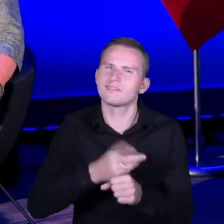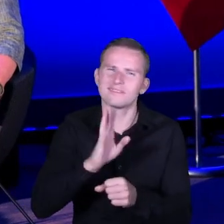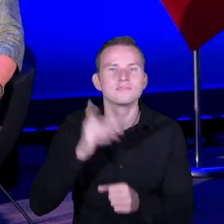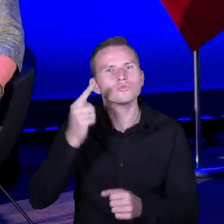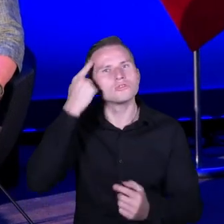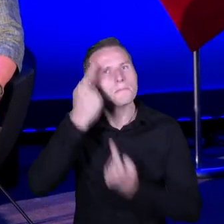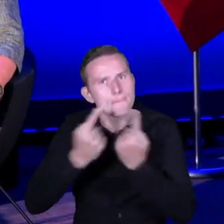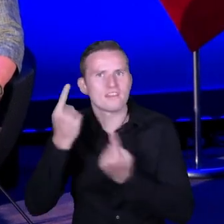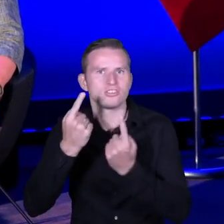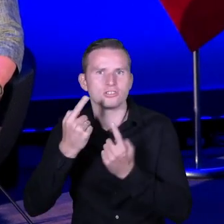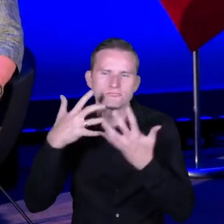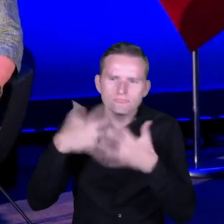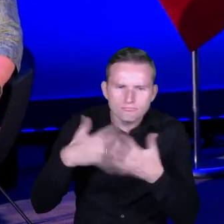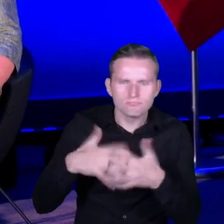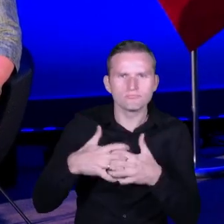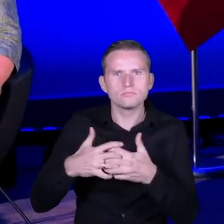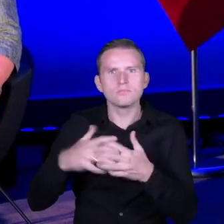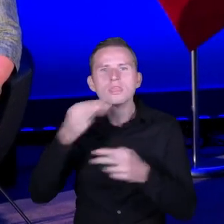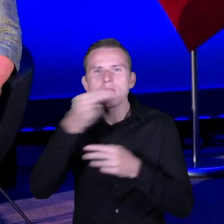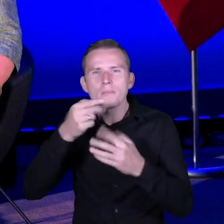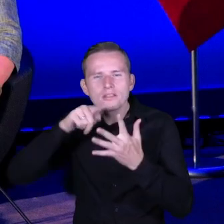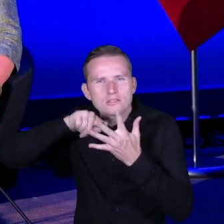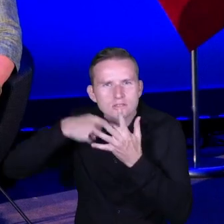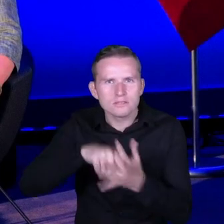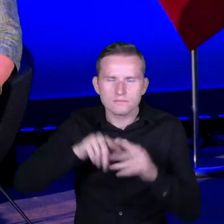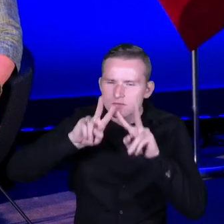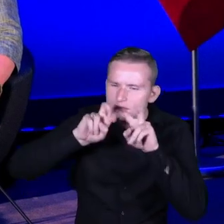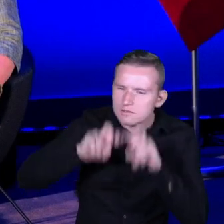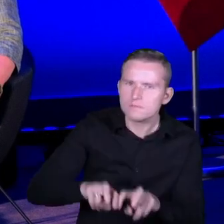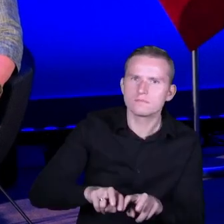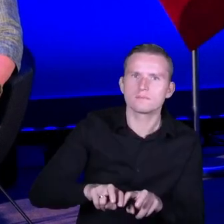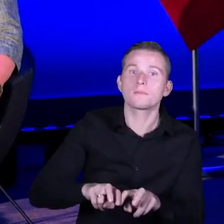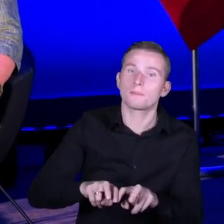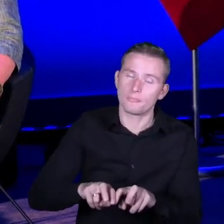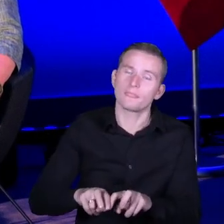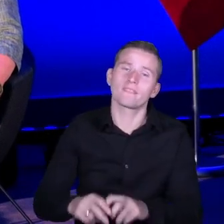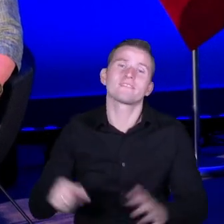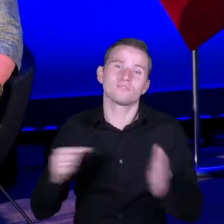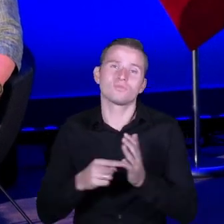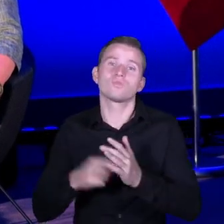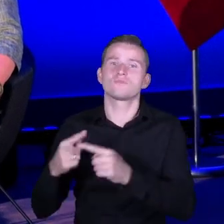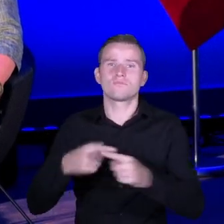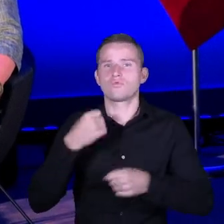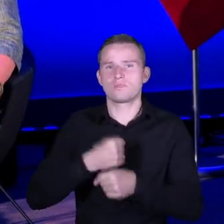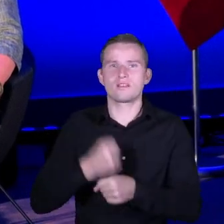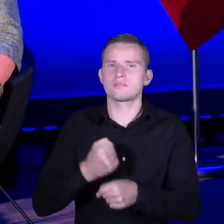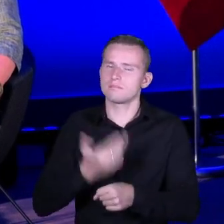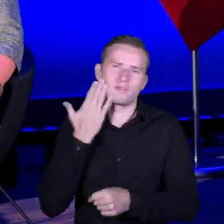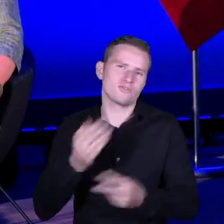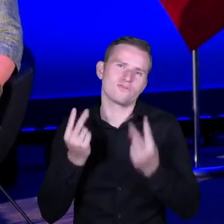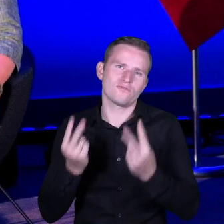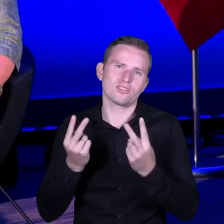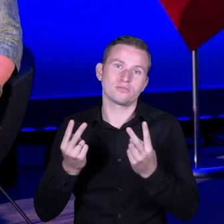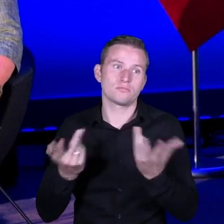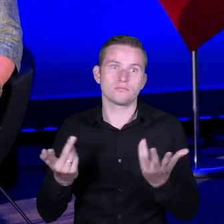niesztampowo, żeby też głębiej wejść w tematy, z głębszą ekspertyzą. Stąd też ta współpraca jest istotna, bo też nie jesteśmy zawsze w